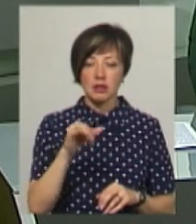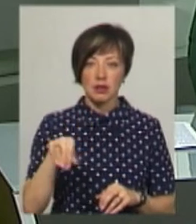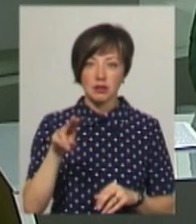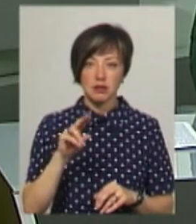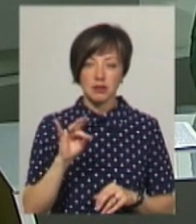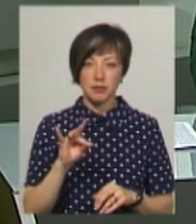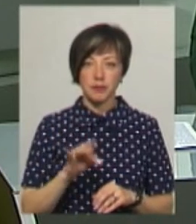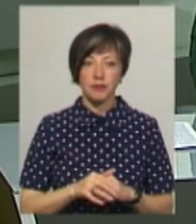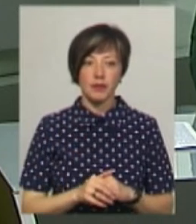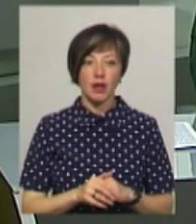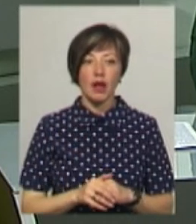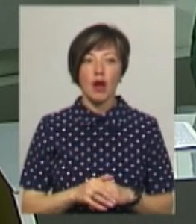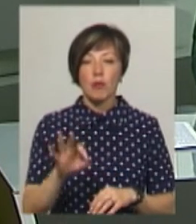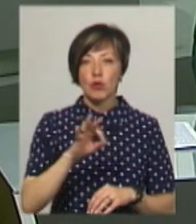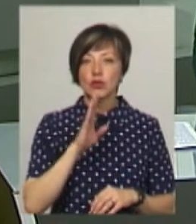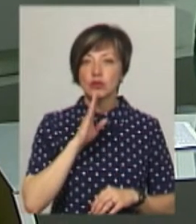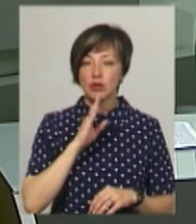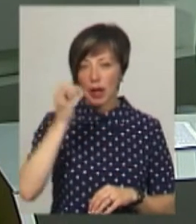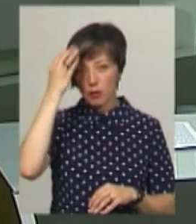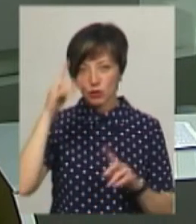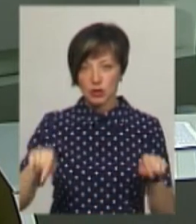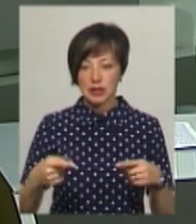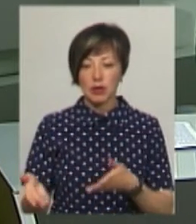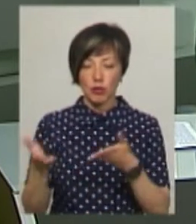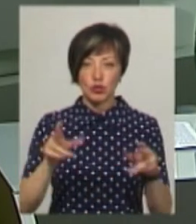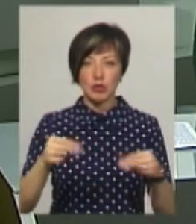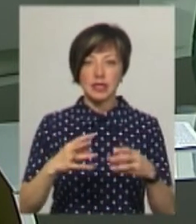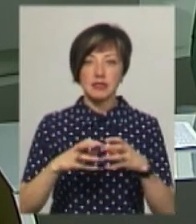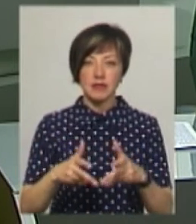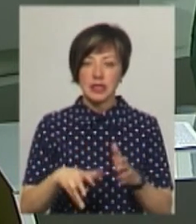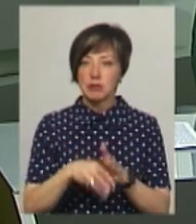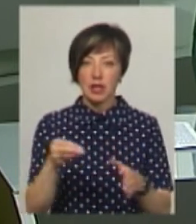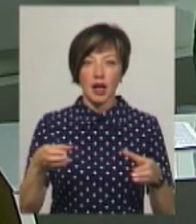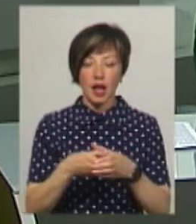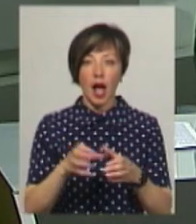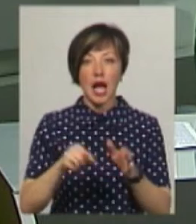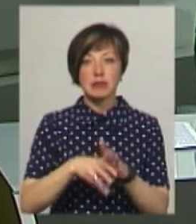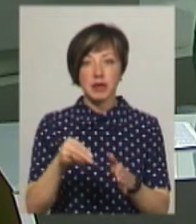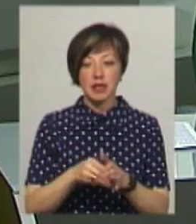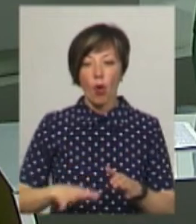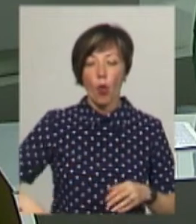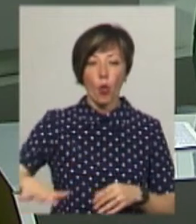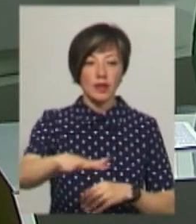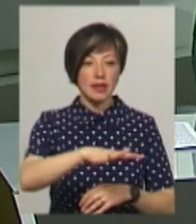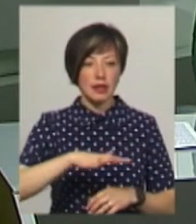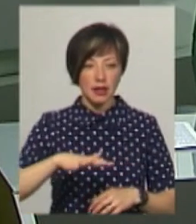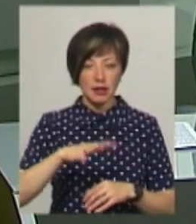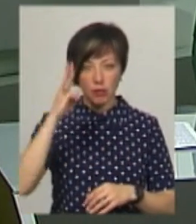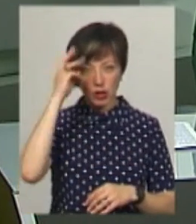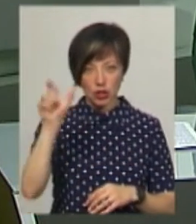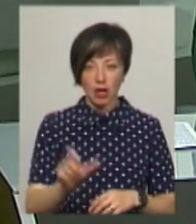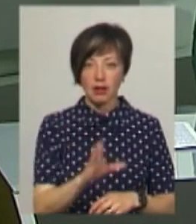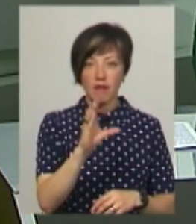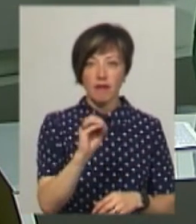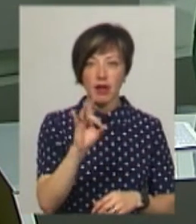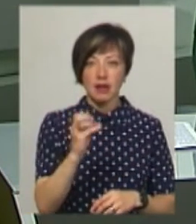Стосовно жінок, каже Іван Шимків, то японські організатори запрошують на чемпіонат світу не збірні країн, а збірні континентів. Хмельничанка Альона